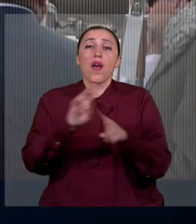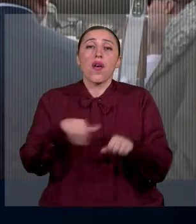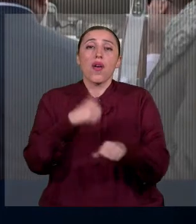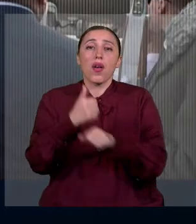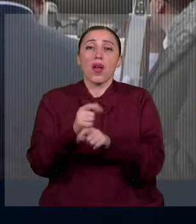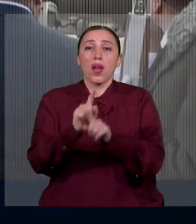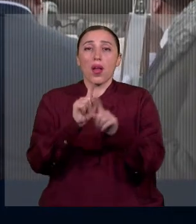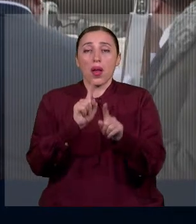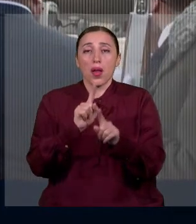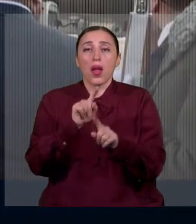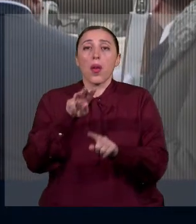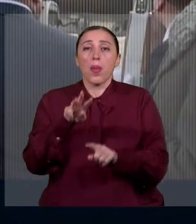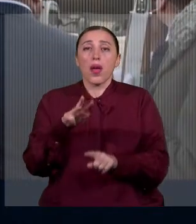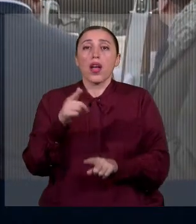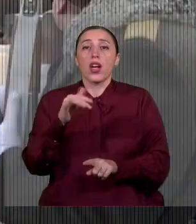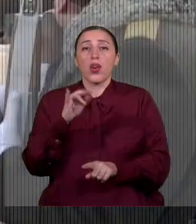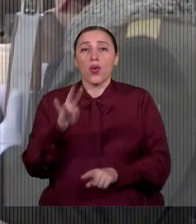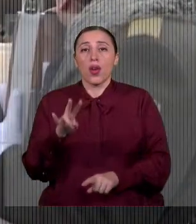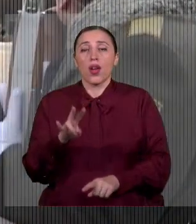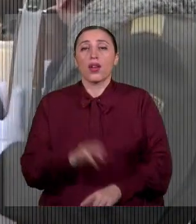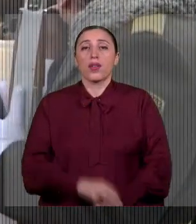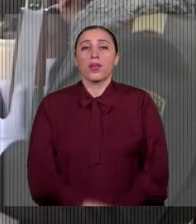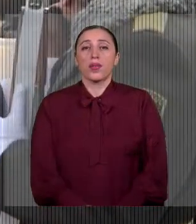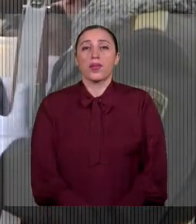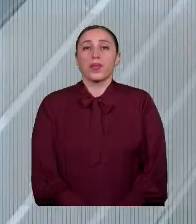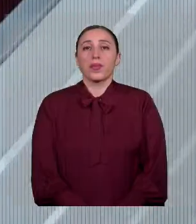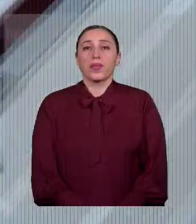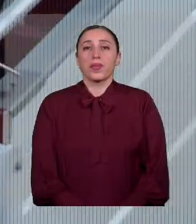փոխվարչապետ Միքոյանը։